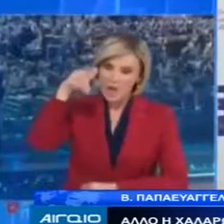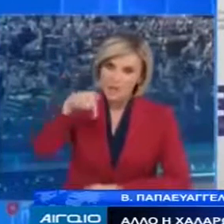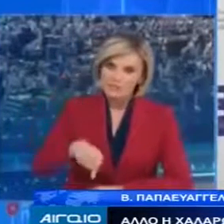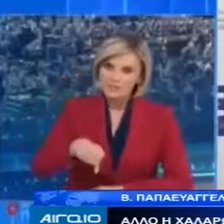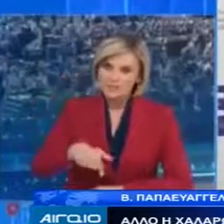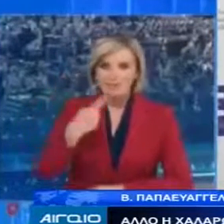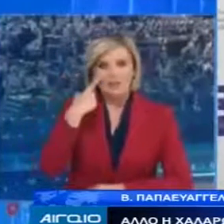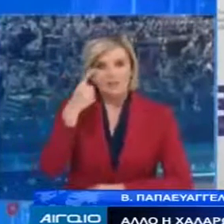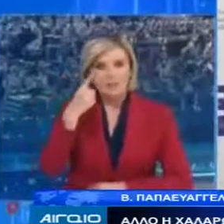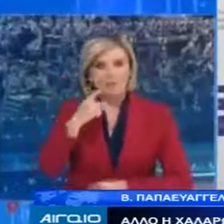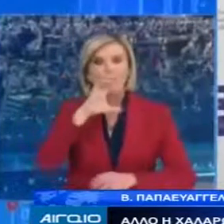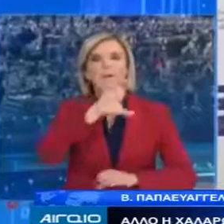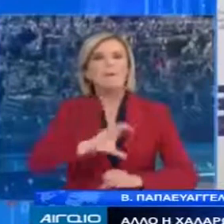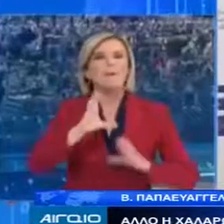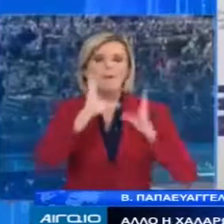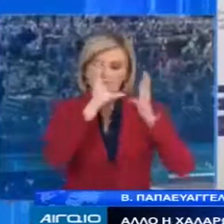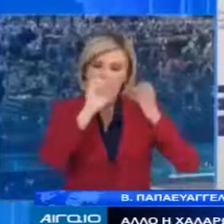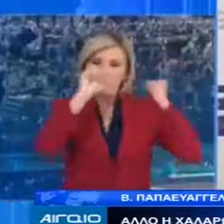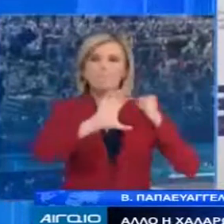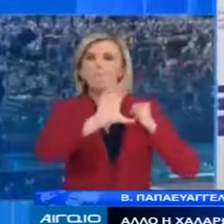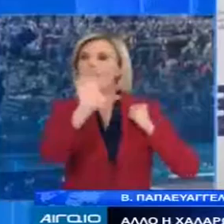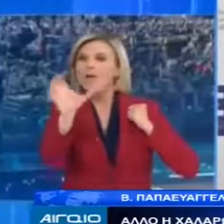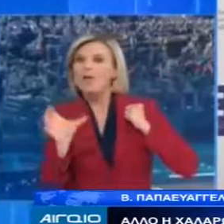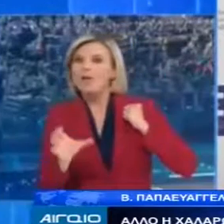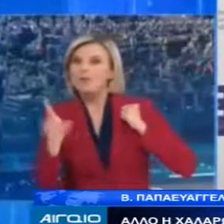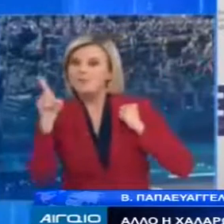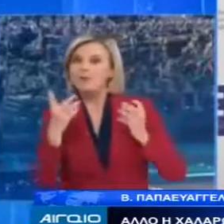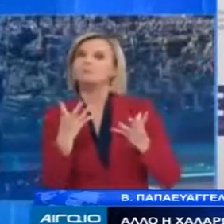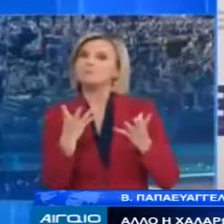της χώρας, πιθανά να σχετίζεται και με το αυξημένο τέστινγκ.